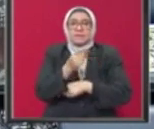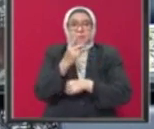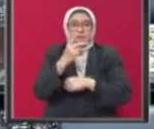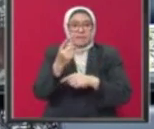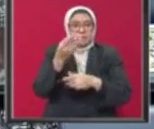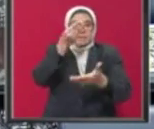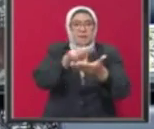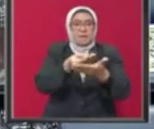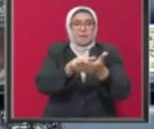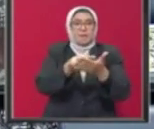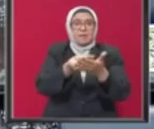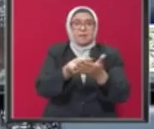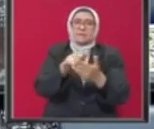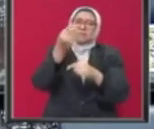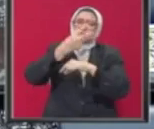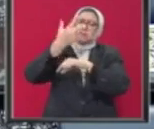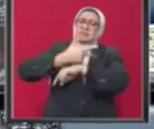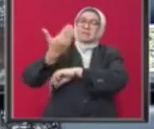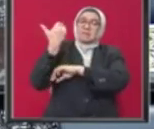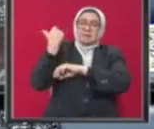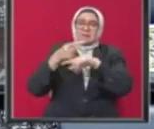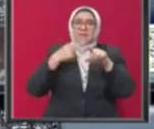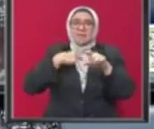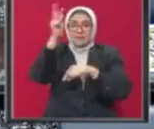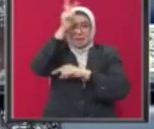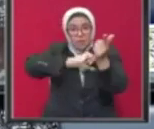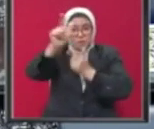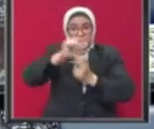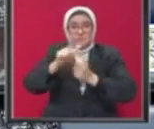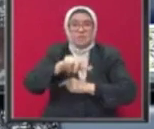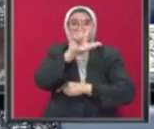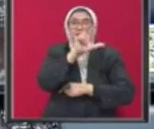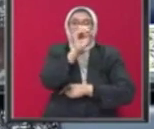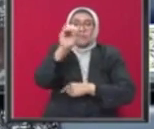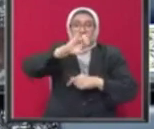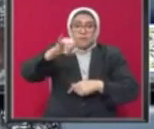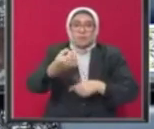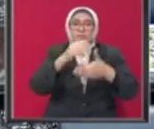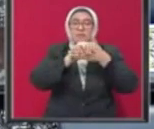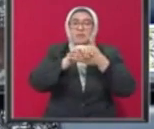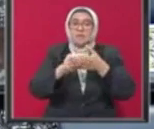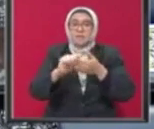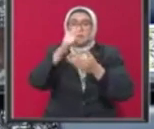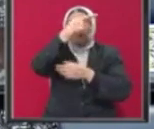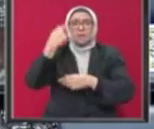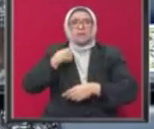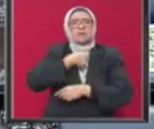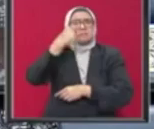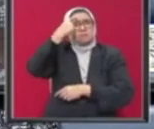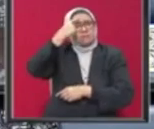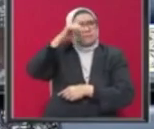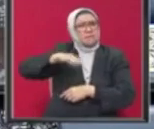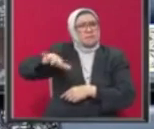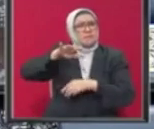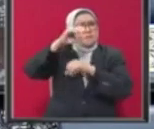disebut dalam bajet 2-3 hari lepas sebanyak 300 juta, kerana kita mengandaikan untuk tahun depan